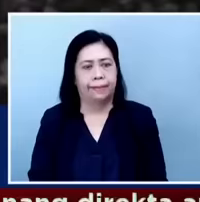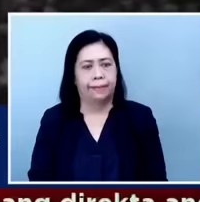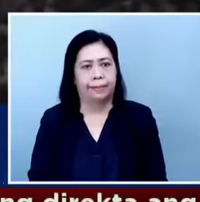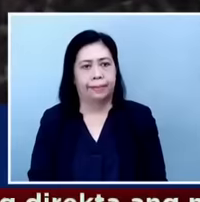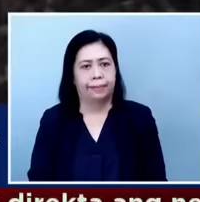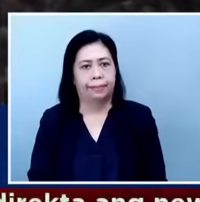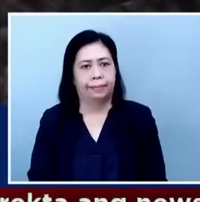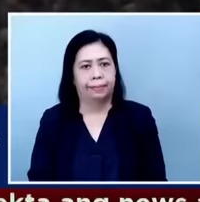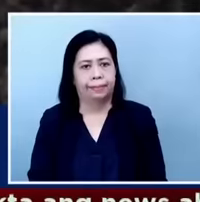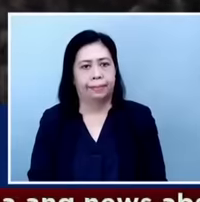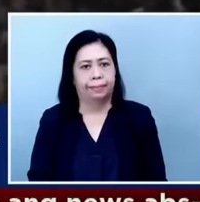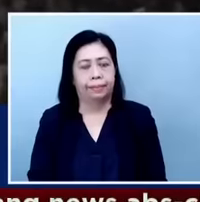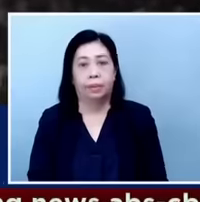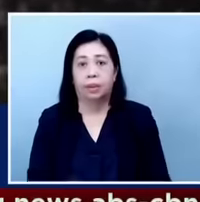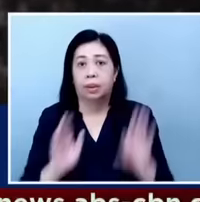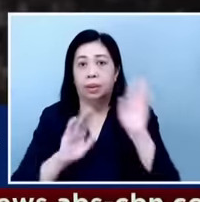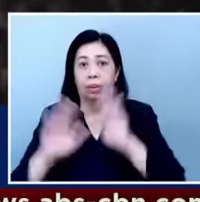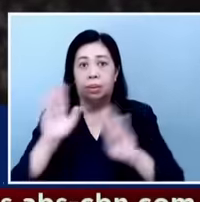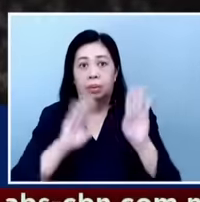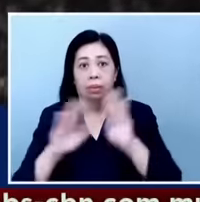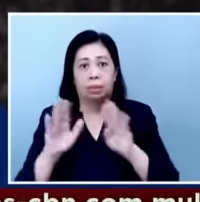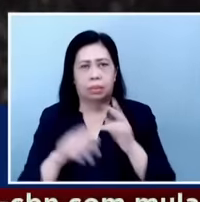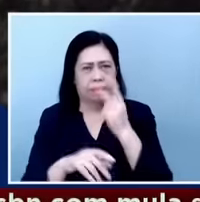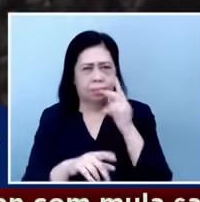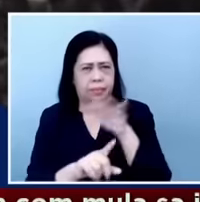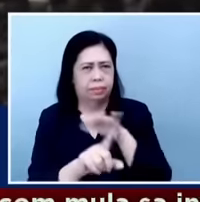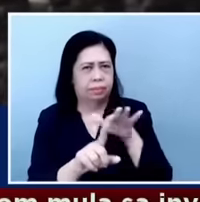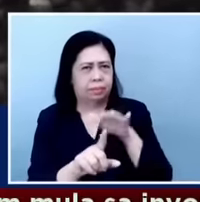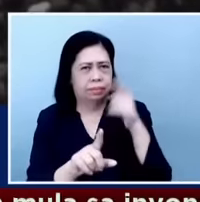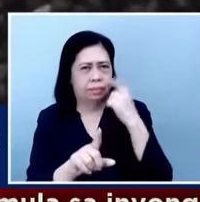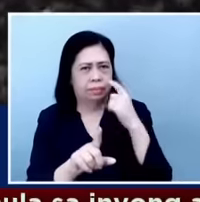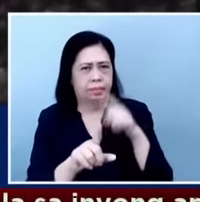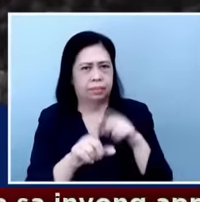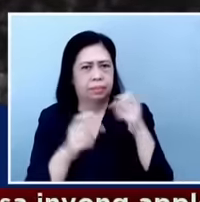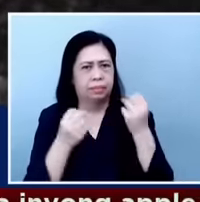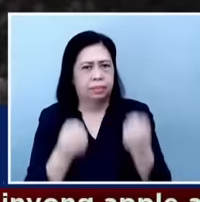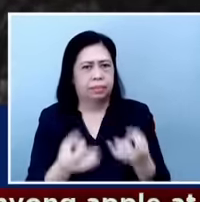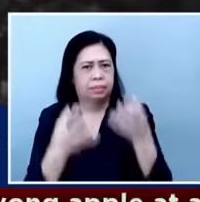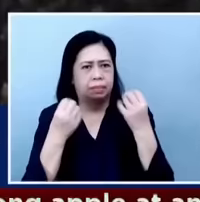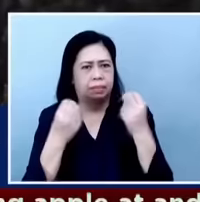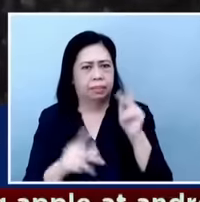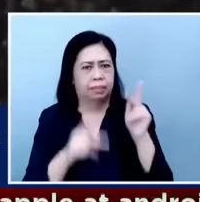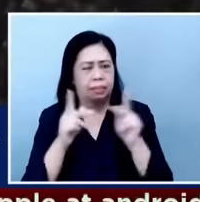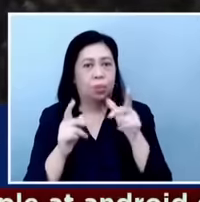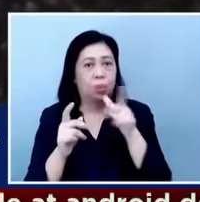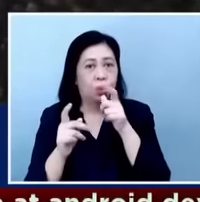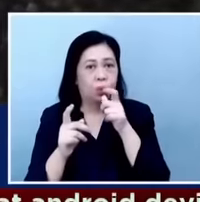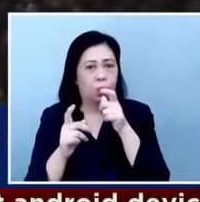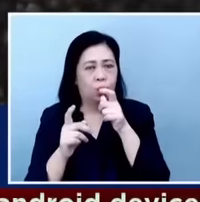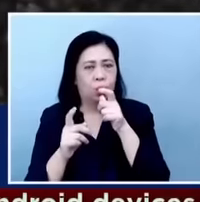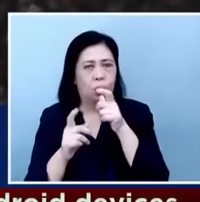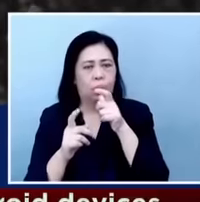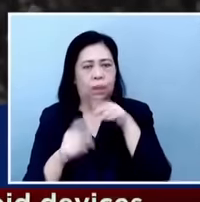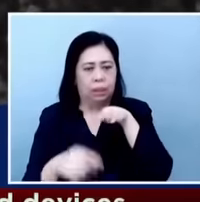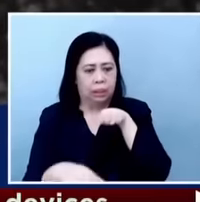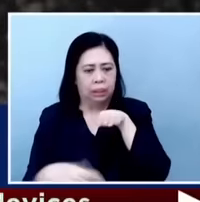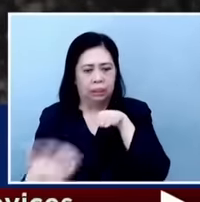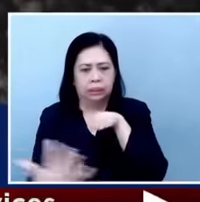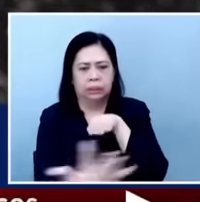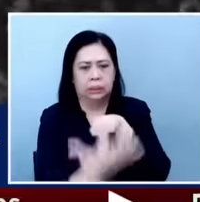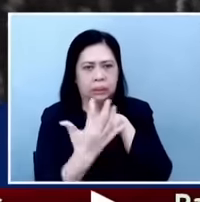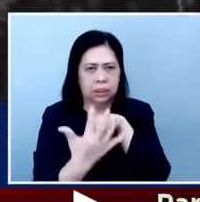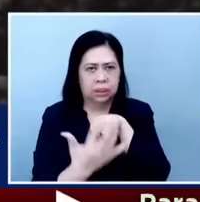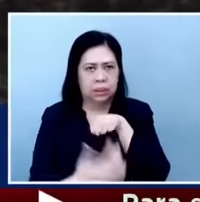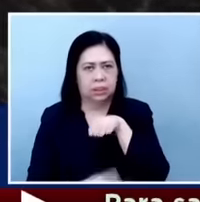Ang nagiging problema po sa nakikita ko ay ang napakaraming tao na sumasalubong sa andas. Hindi